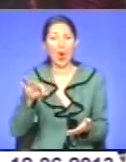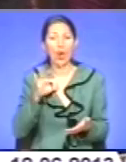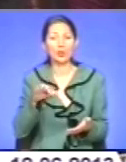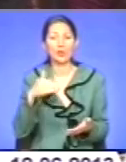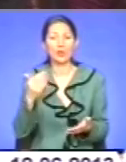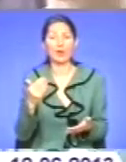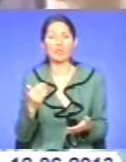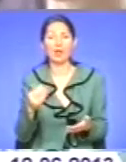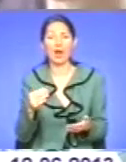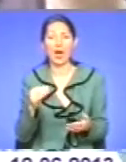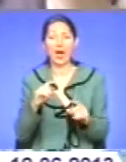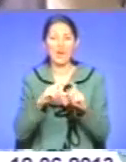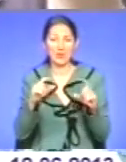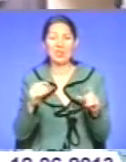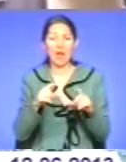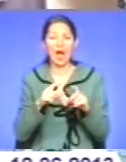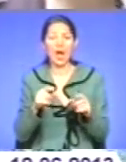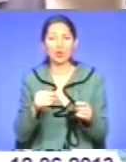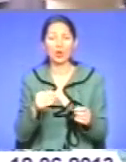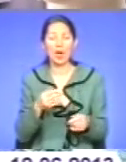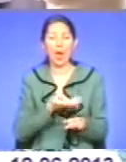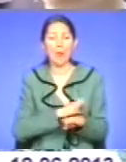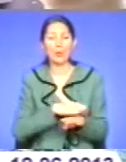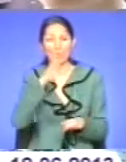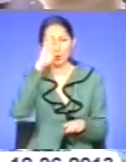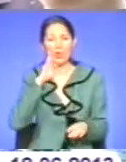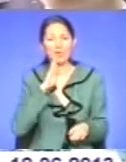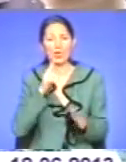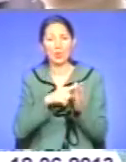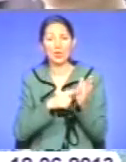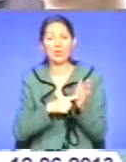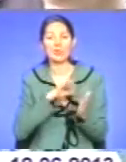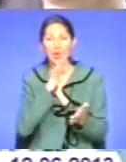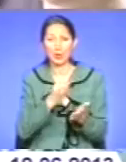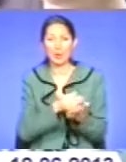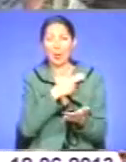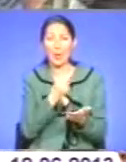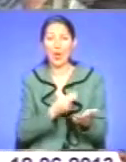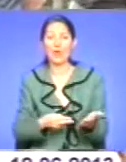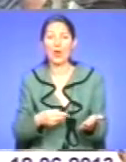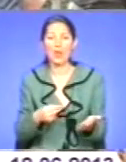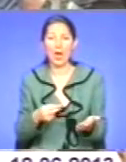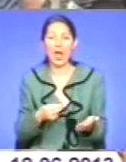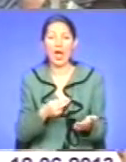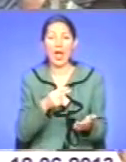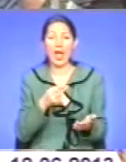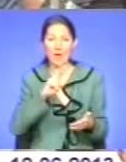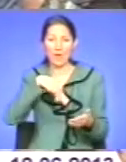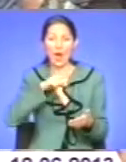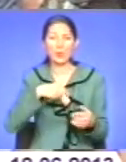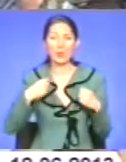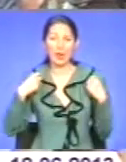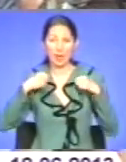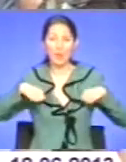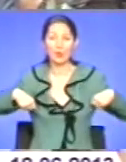візитна карточка. Польські юнаки та дівчата поділились досвідом малювання фарбами на футболках та склі. А українські школярі